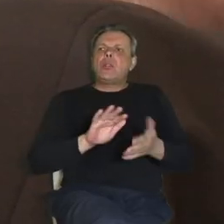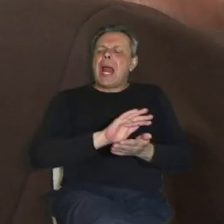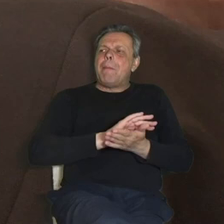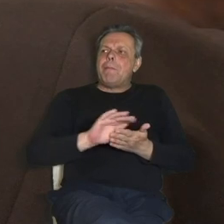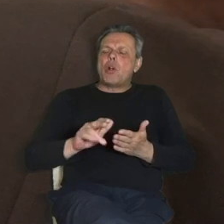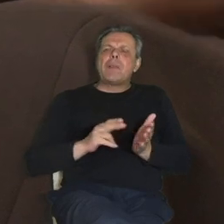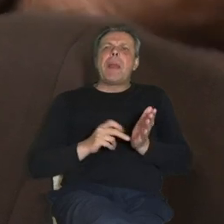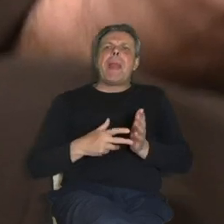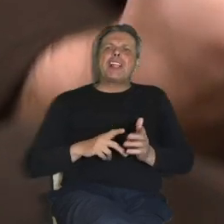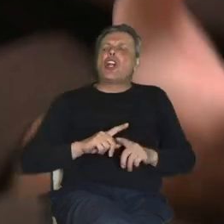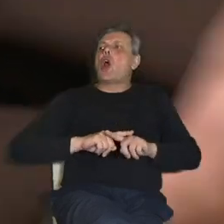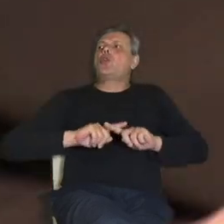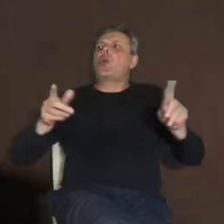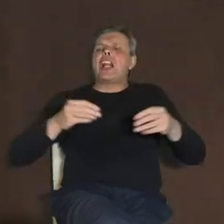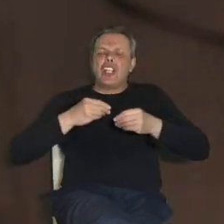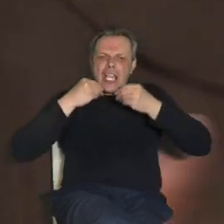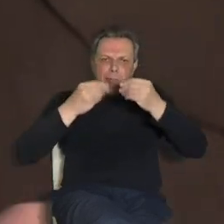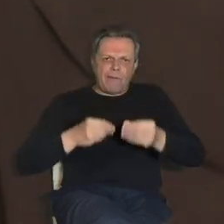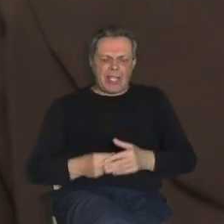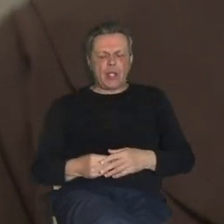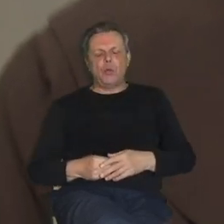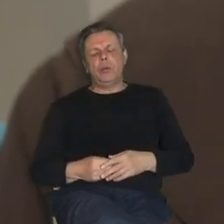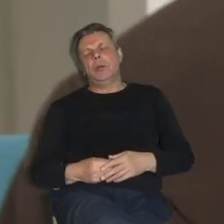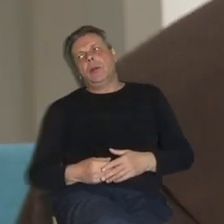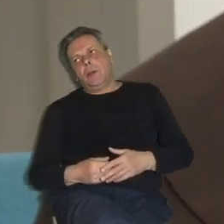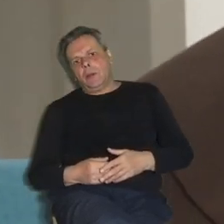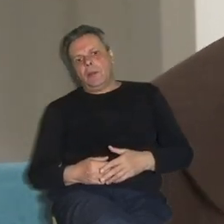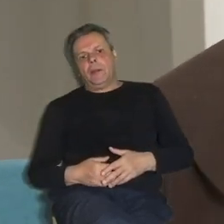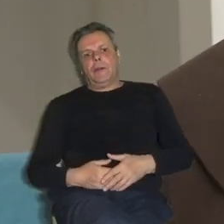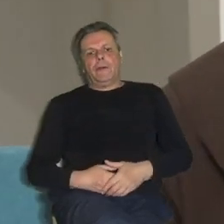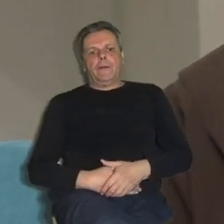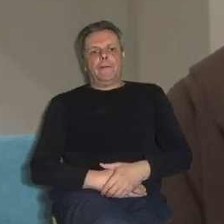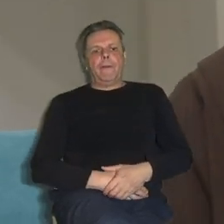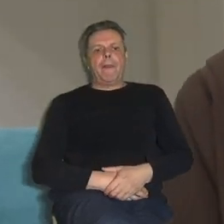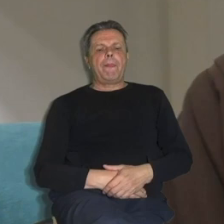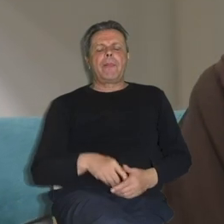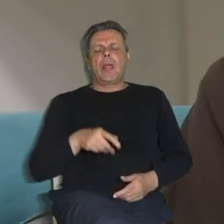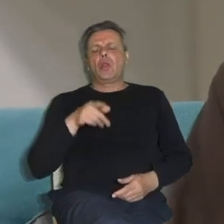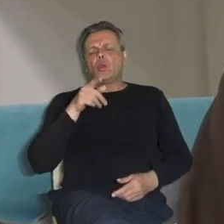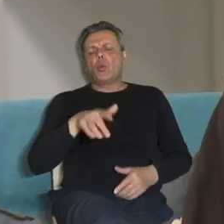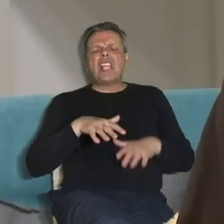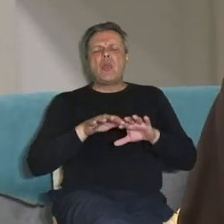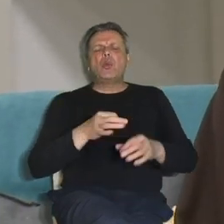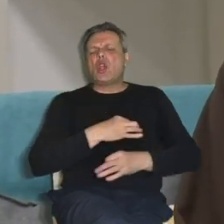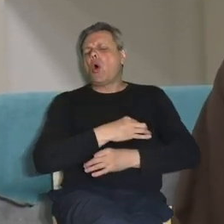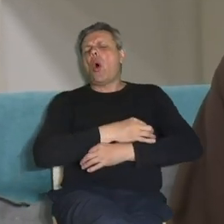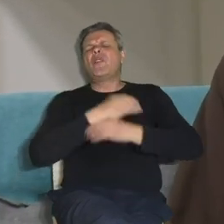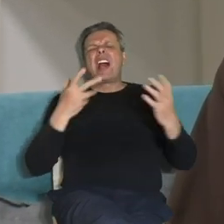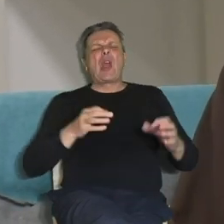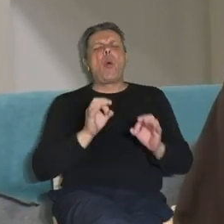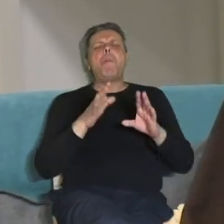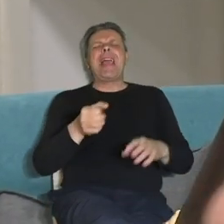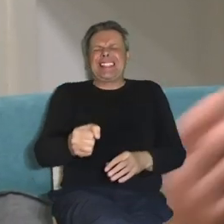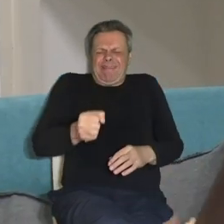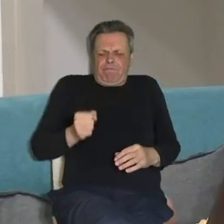drugačije ispovjedaju. Dakle, doslovno čovjek koji dođe pa se rasipe u totalitetu. Dakle, tu se otvara sve zvuče koje nema zadrški, pa će